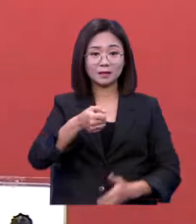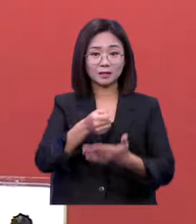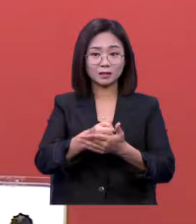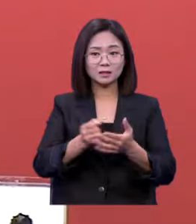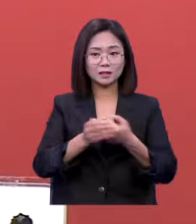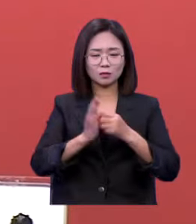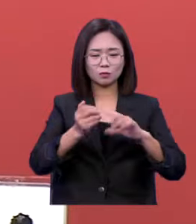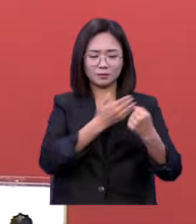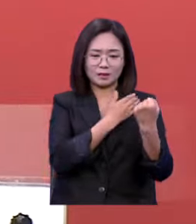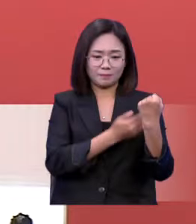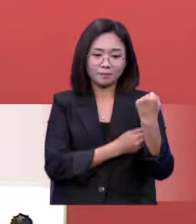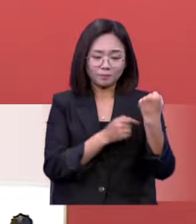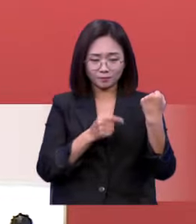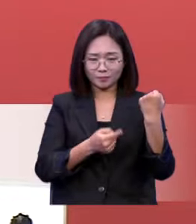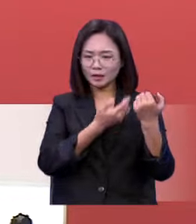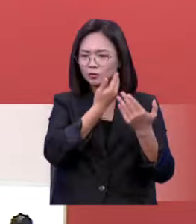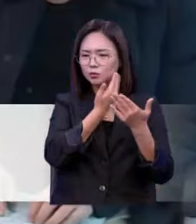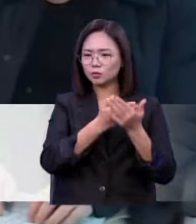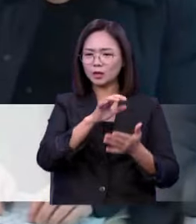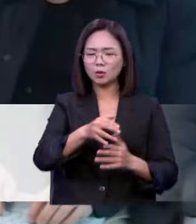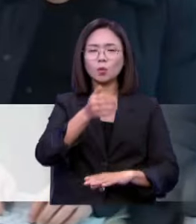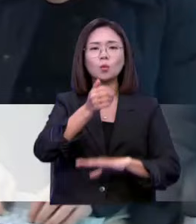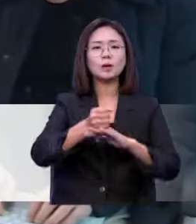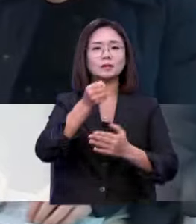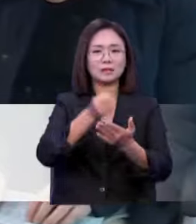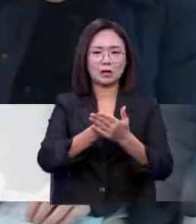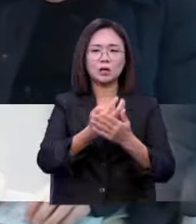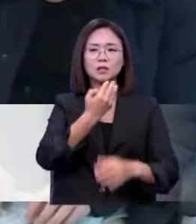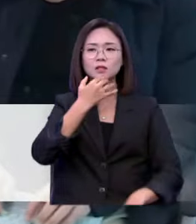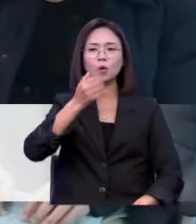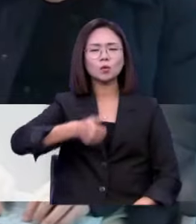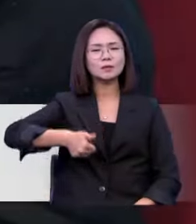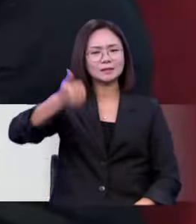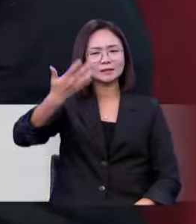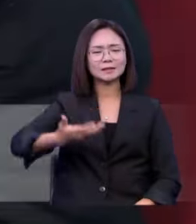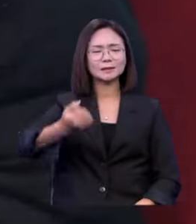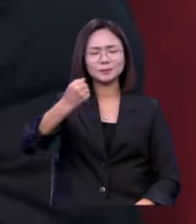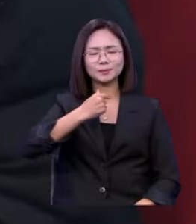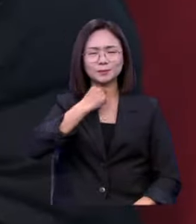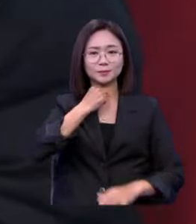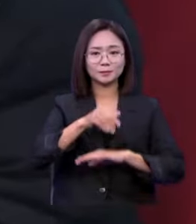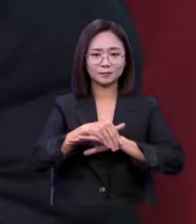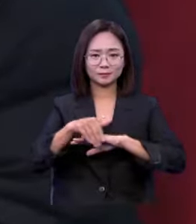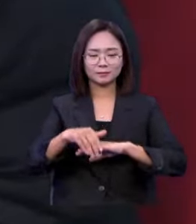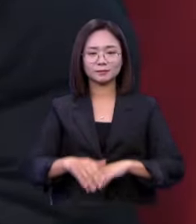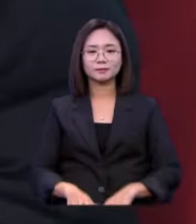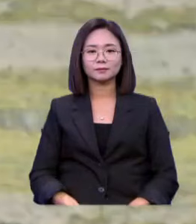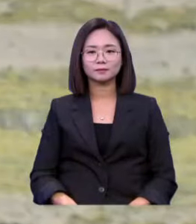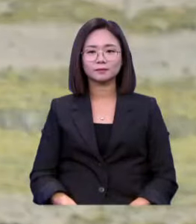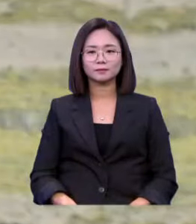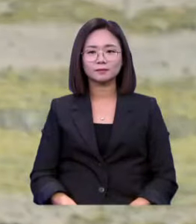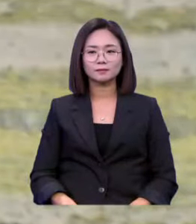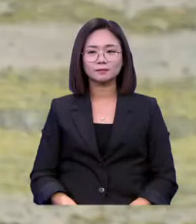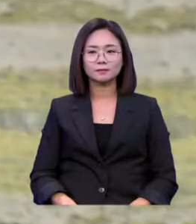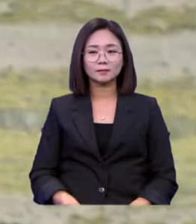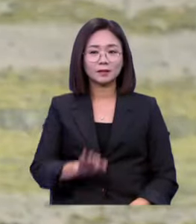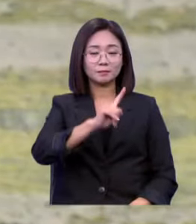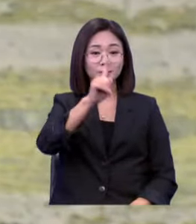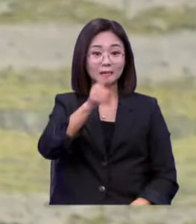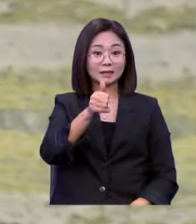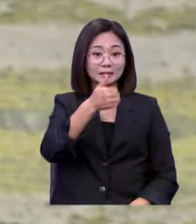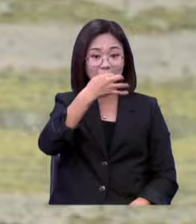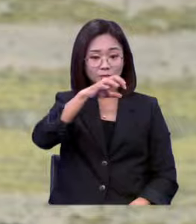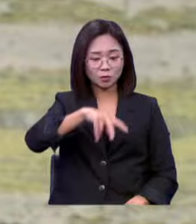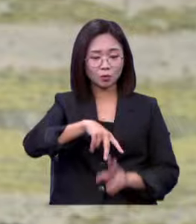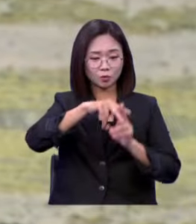결단으로 국민의힘은 한강벨트라인 공천을 확정 짓고 수도권 승기를 잡겠다는 계획입니다. 당내에선 박 전 장관의